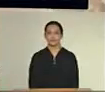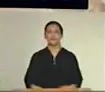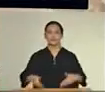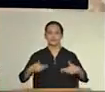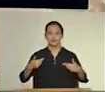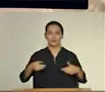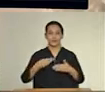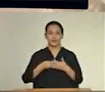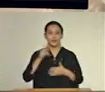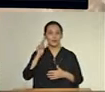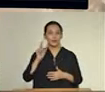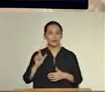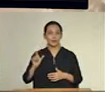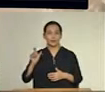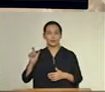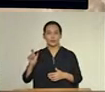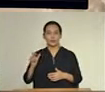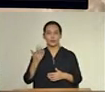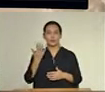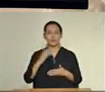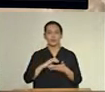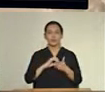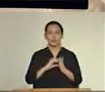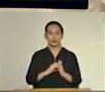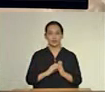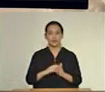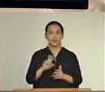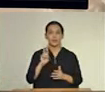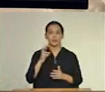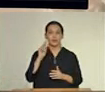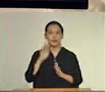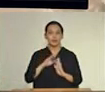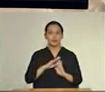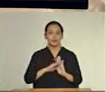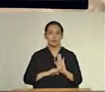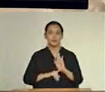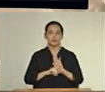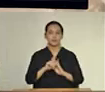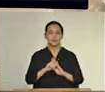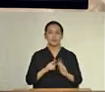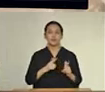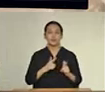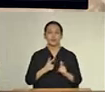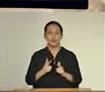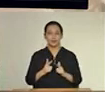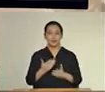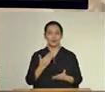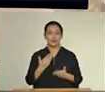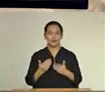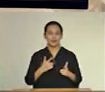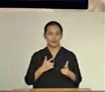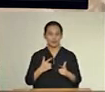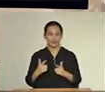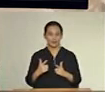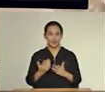Assalomu alaykum aziz o'quvchilar. 5 sınıf biologiya darsimizni boshlaymiz. Tayyormisiz? Agar tayyor